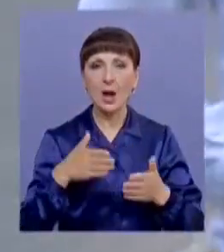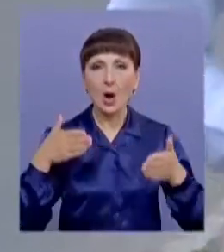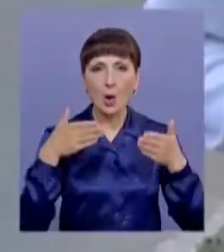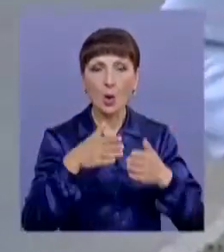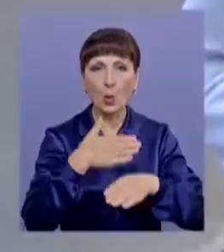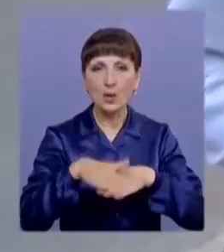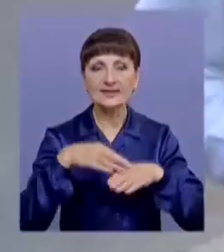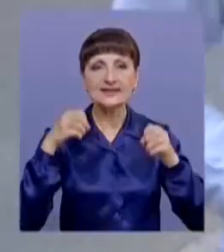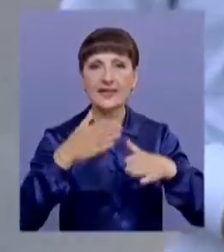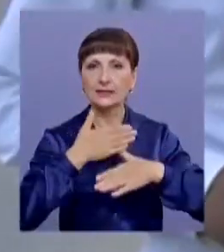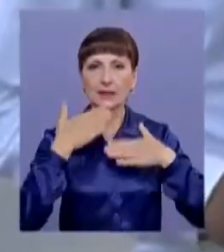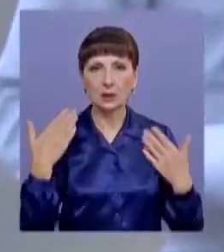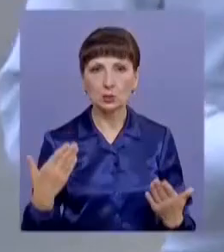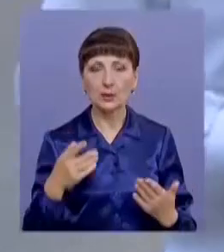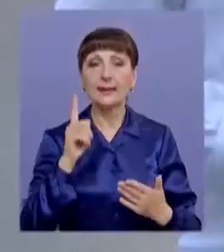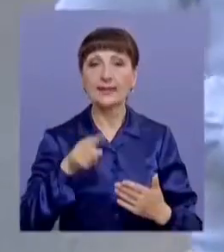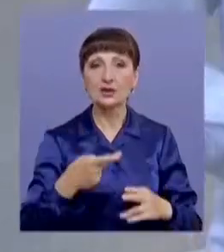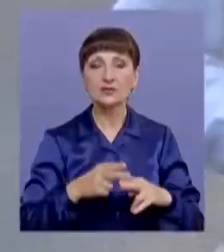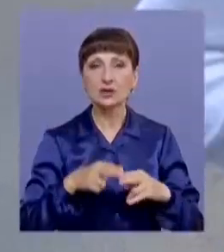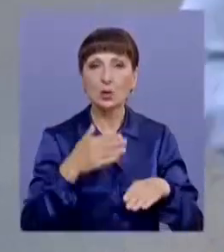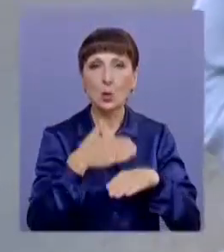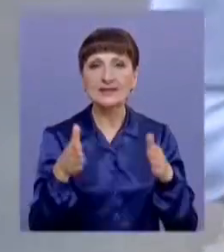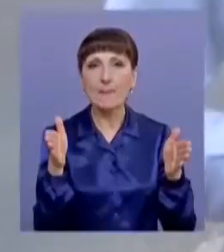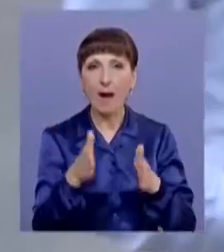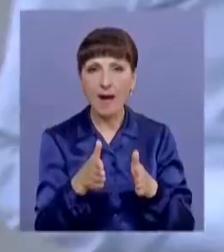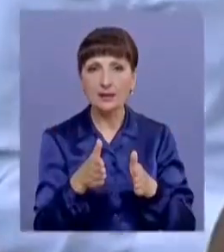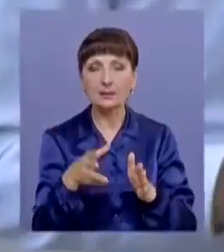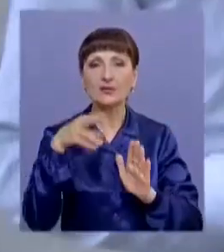где нет вообще освещения. Также вот эти вот переулки мы включили в список.